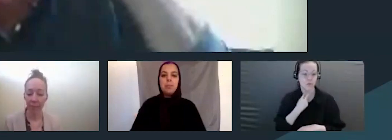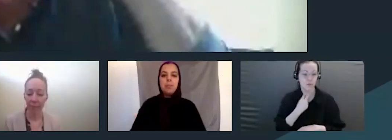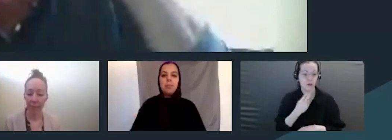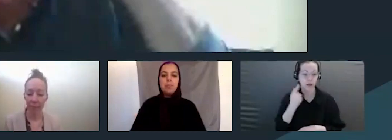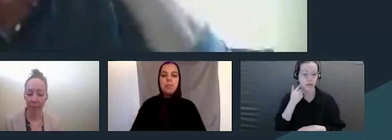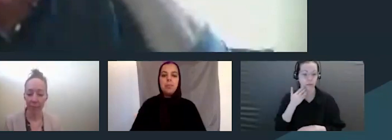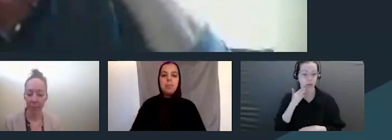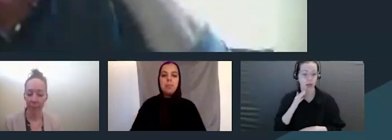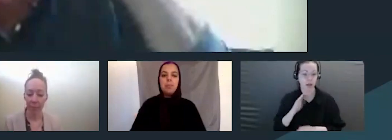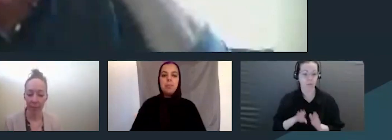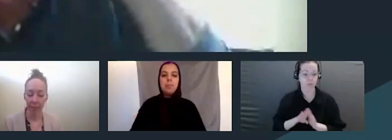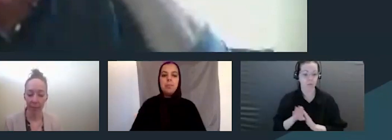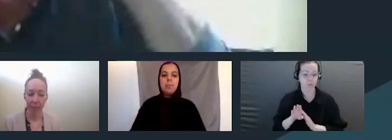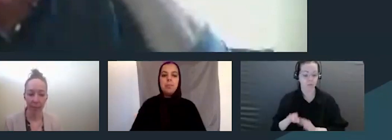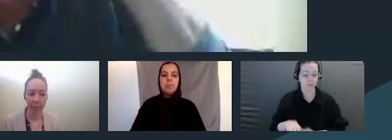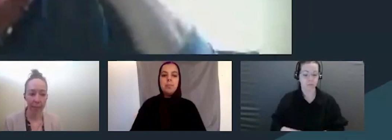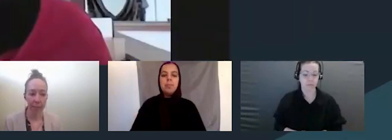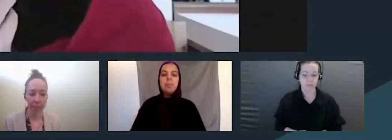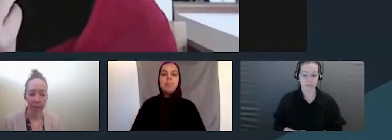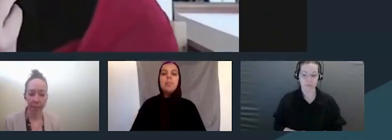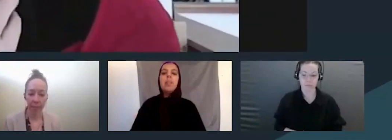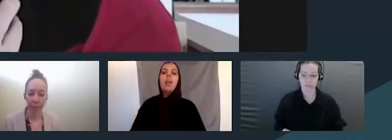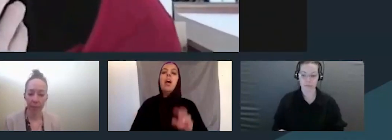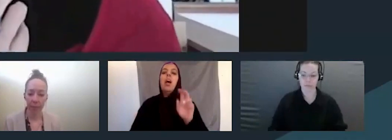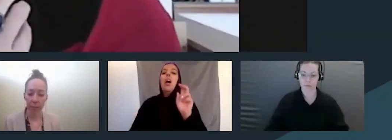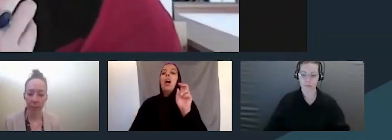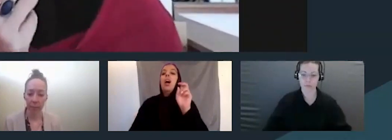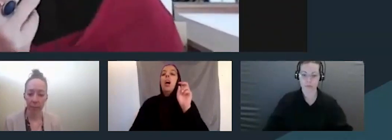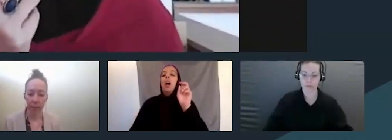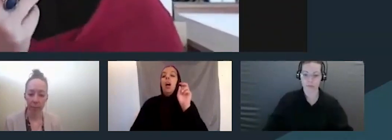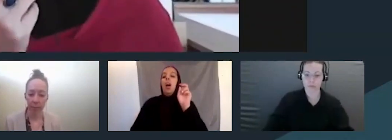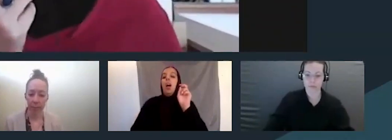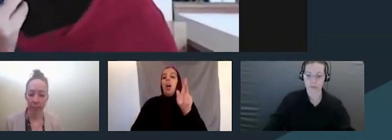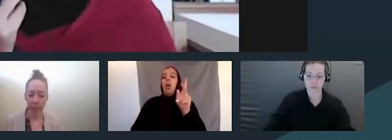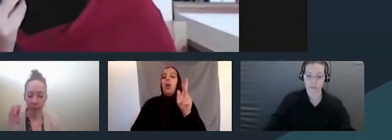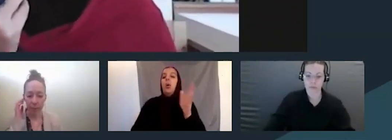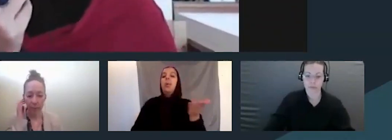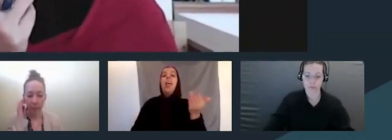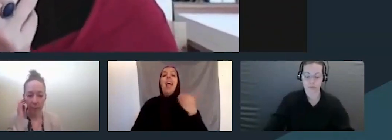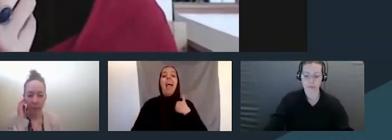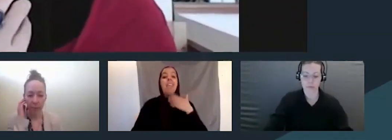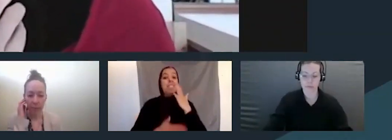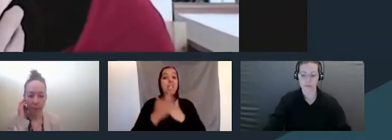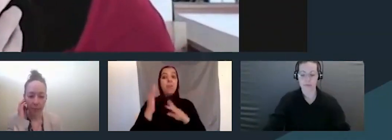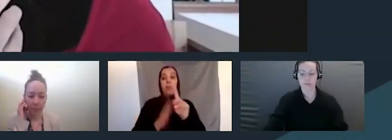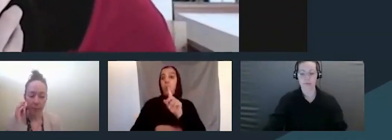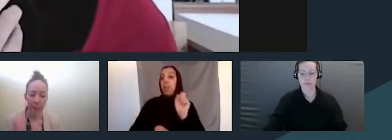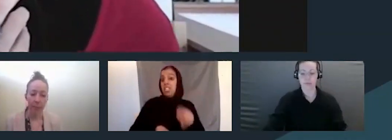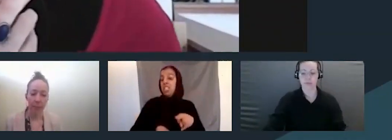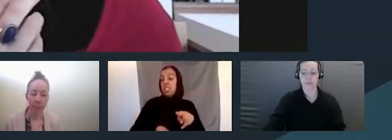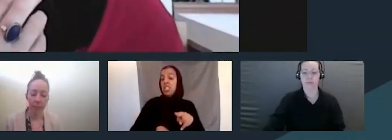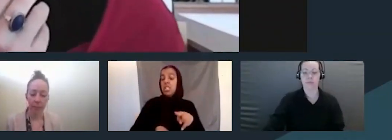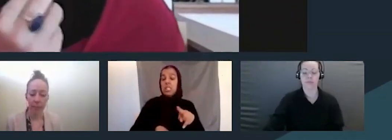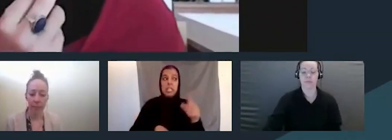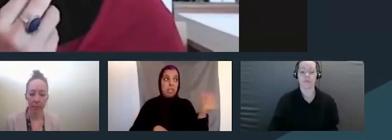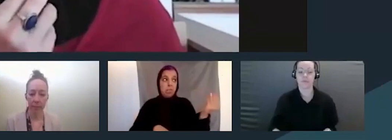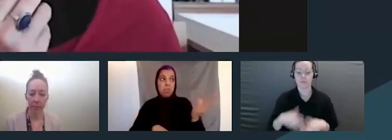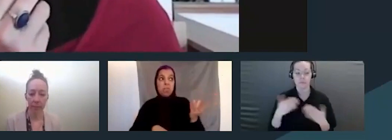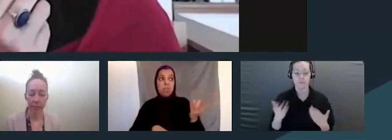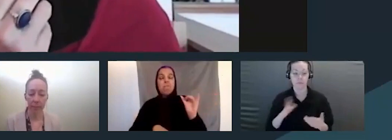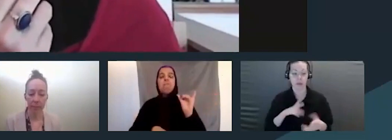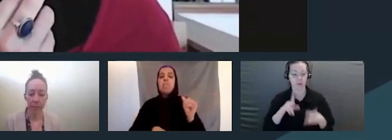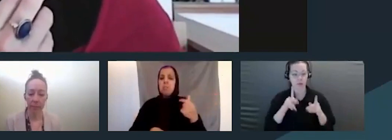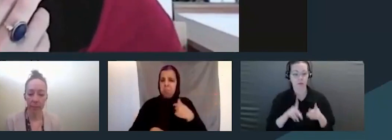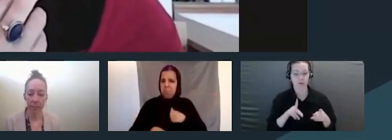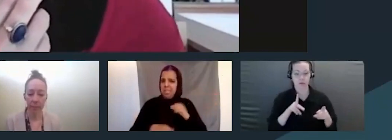Alors, nous avons des questions, on me dit, et je peux également parler de mes recherches. Nous avons un